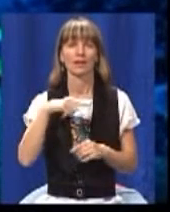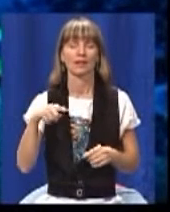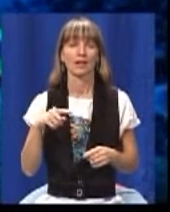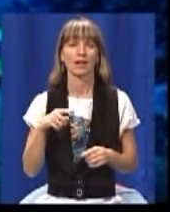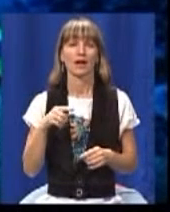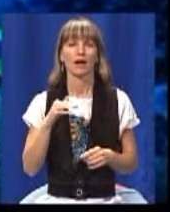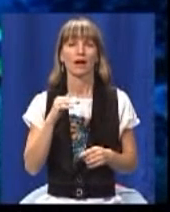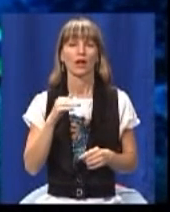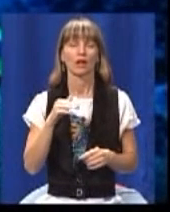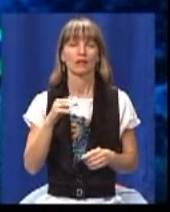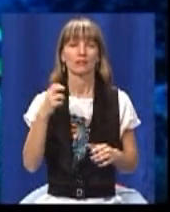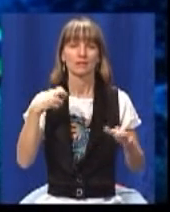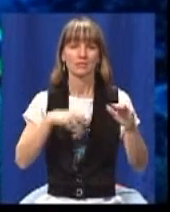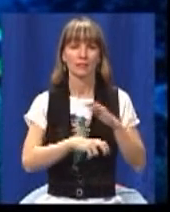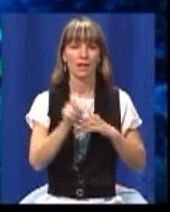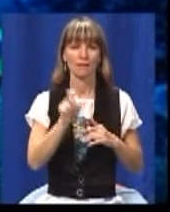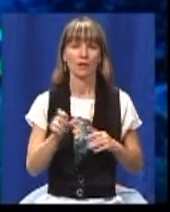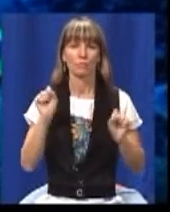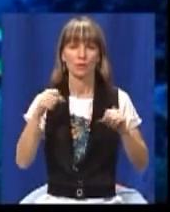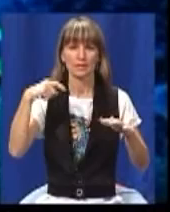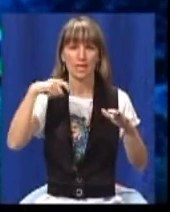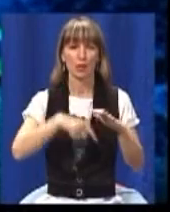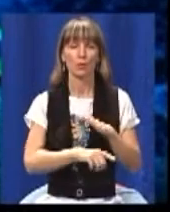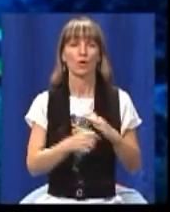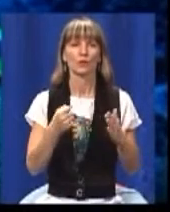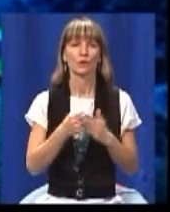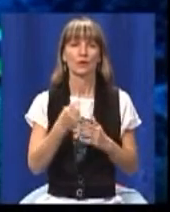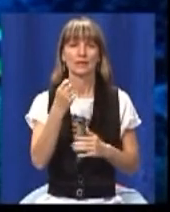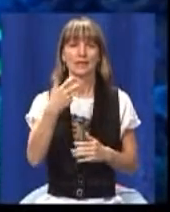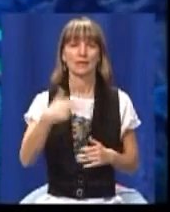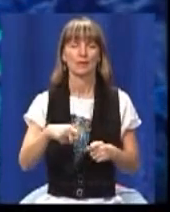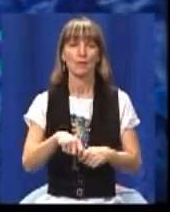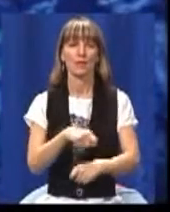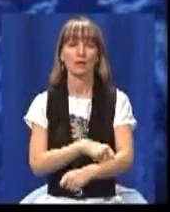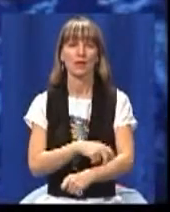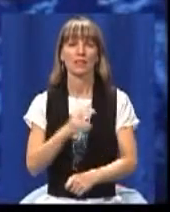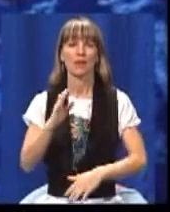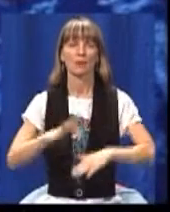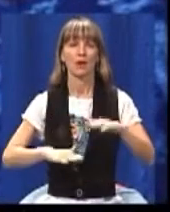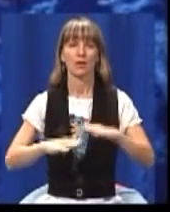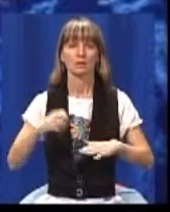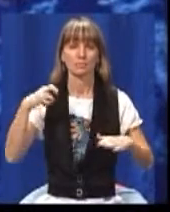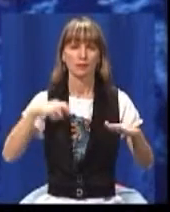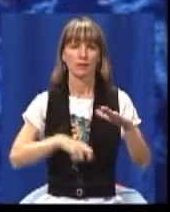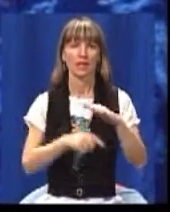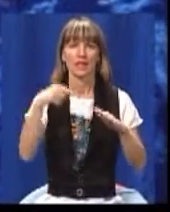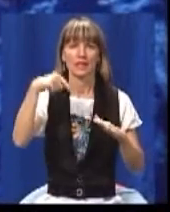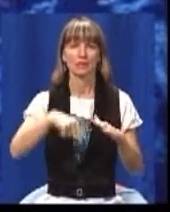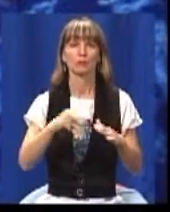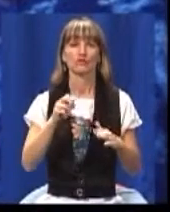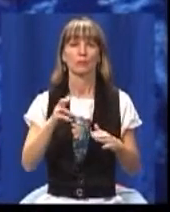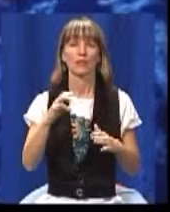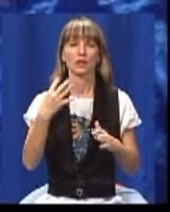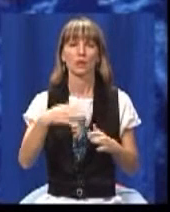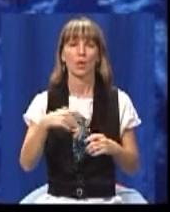Формально дайвери-аматори можуть занурюватися на глибину до 130 метрів. На практиці пірнати глибше, ніж на 40